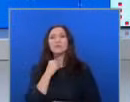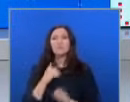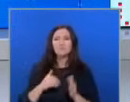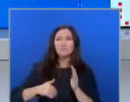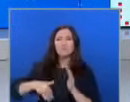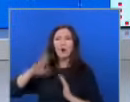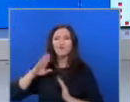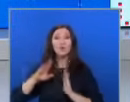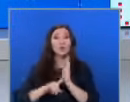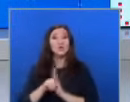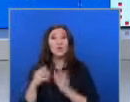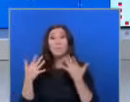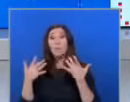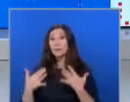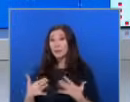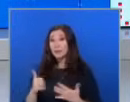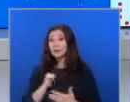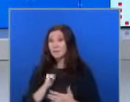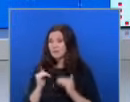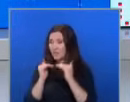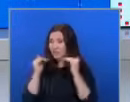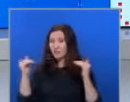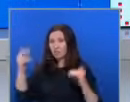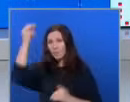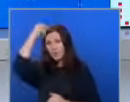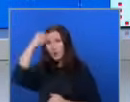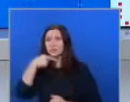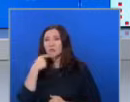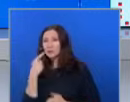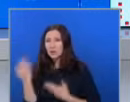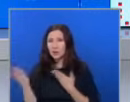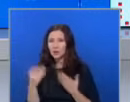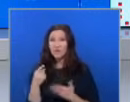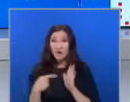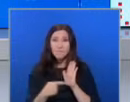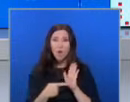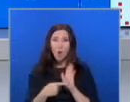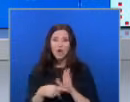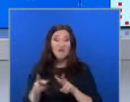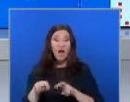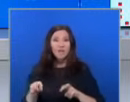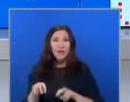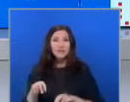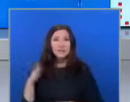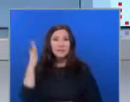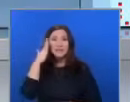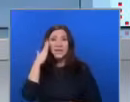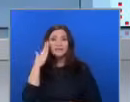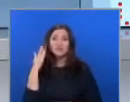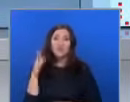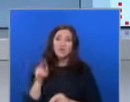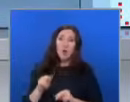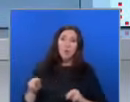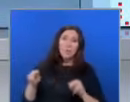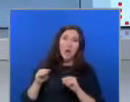Седмокласниците с по-високи резултати по математика запазват нивото по български език и литература. Това показва анализът на Министерството на